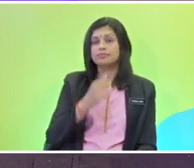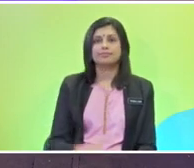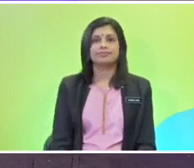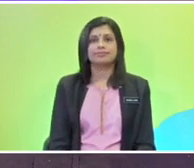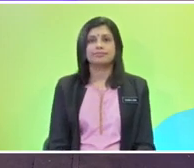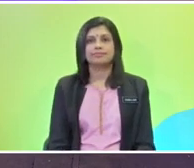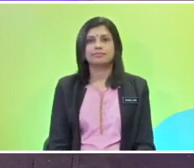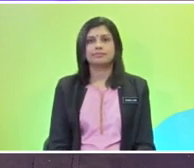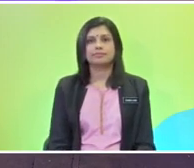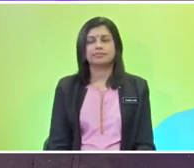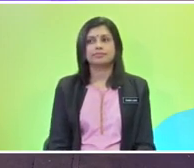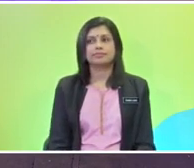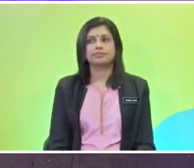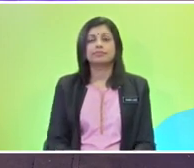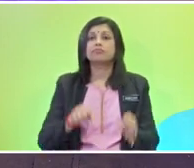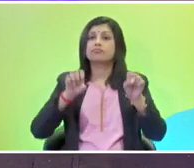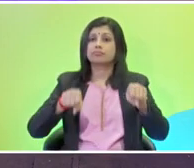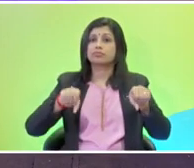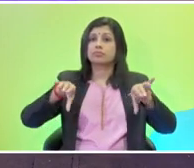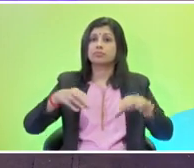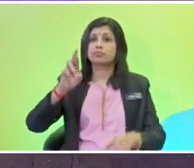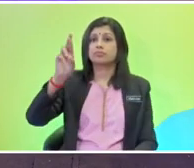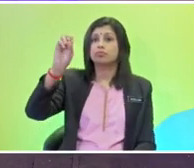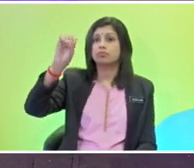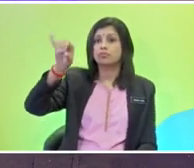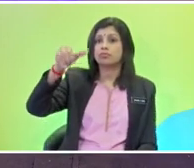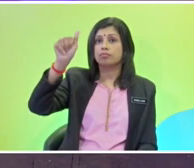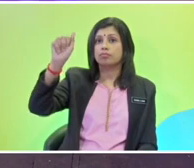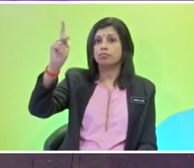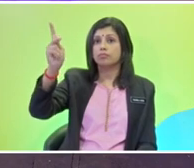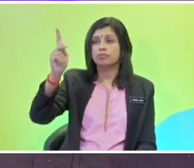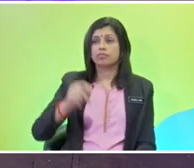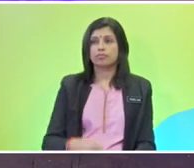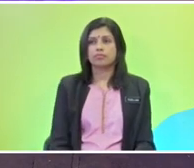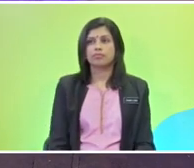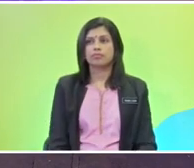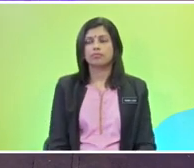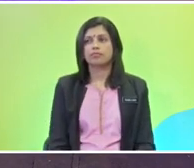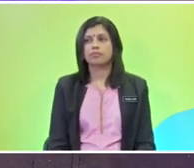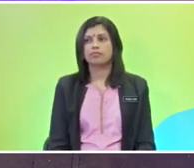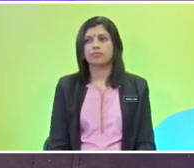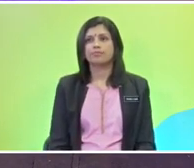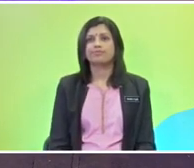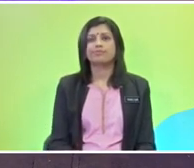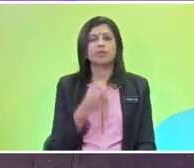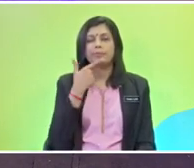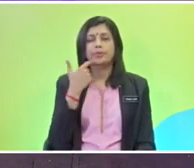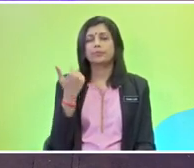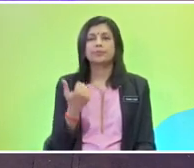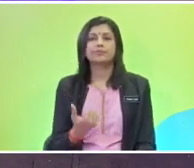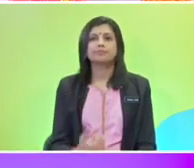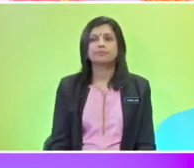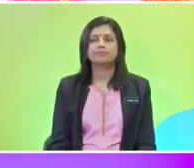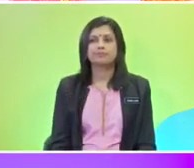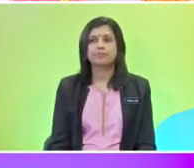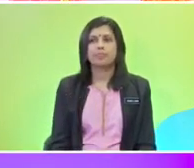Lagi kita boleh buat rojak, rojak buah. Sedapnya, cikgu. Ya Allah, sedapnya cikgu pun. lagi